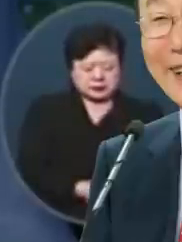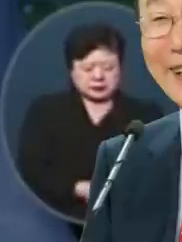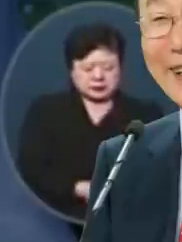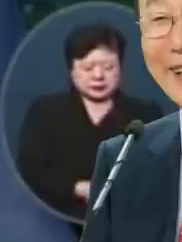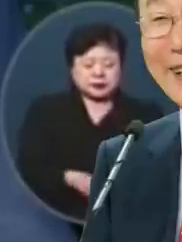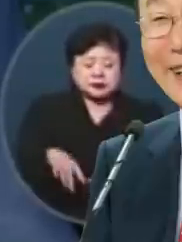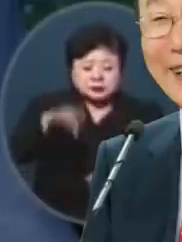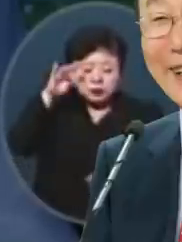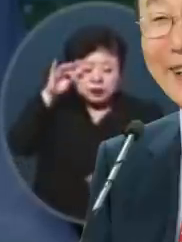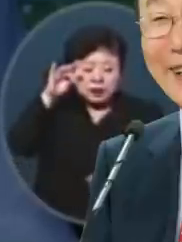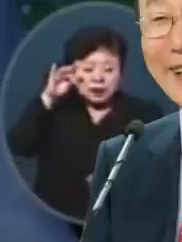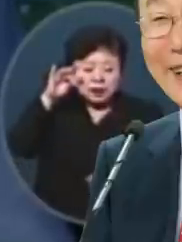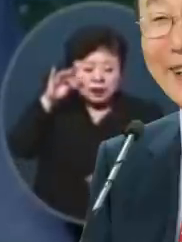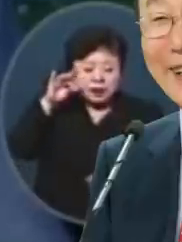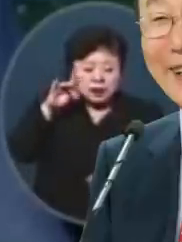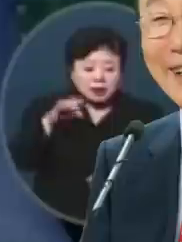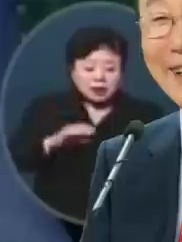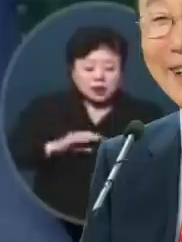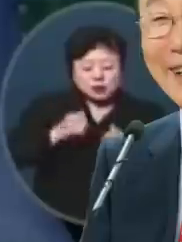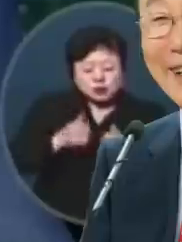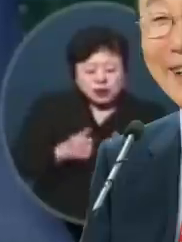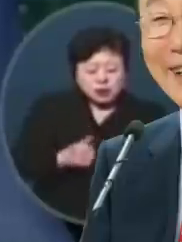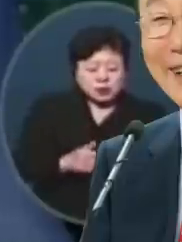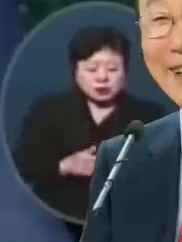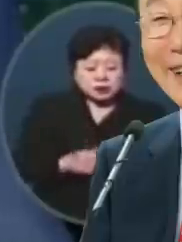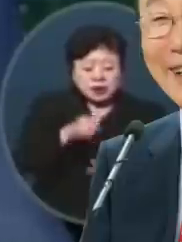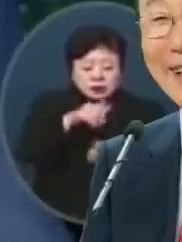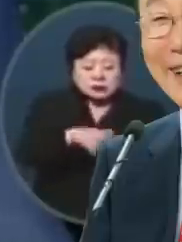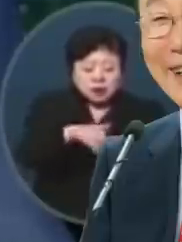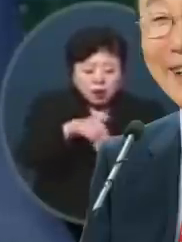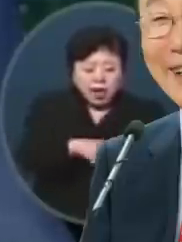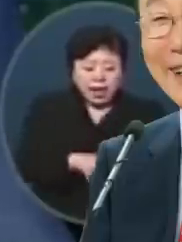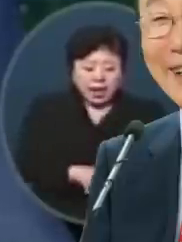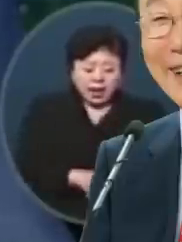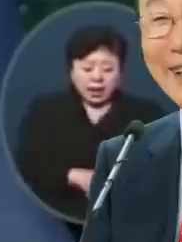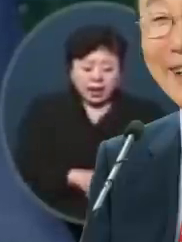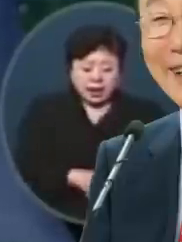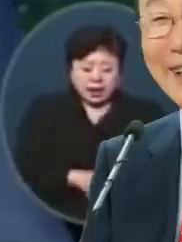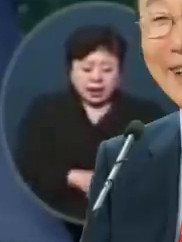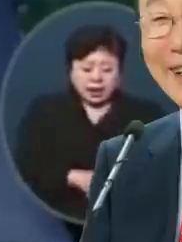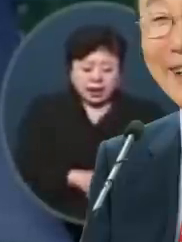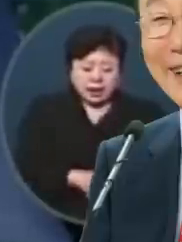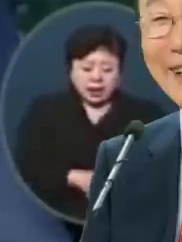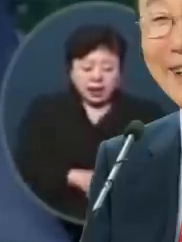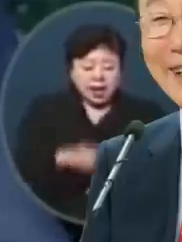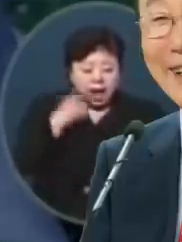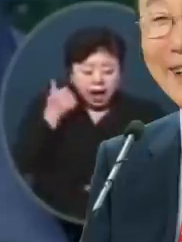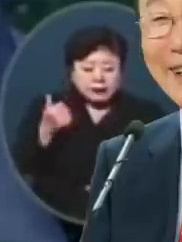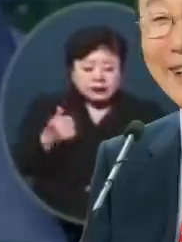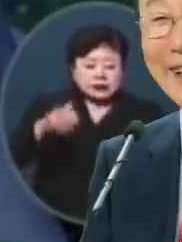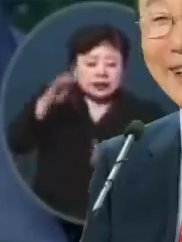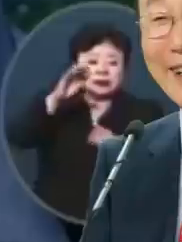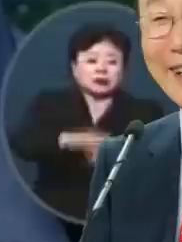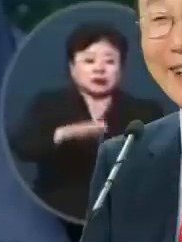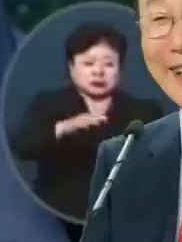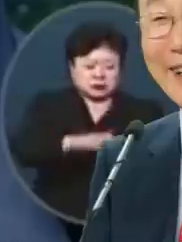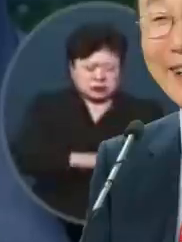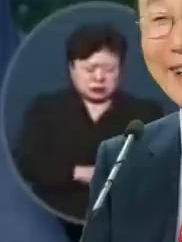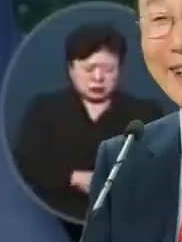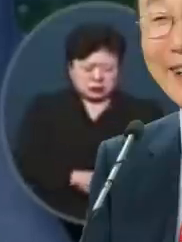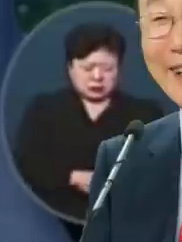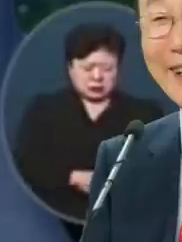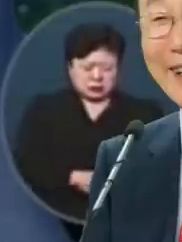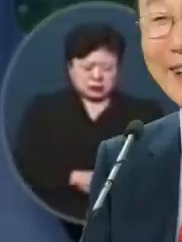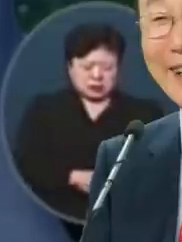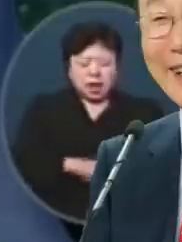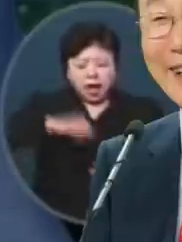초대 국회의원 선거에 저희 아버님이 나갔다가 떨어졌습니다.